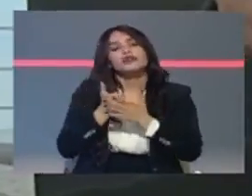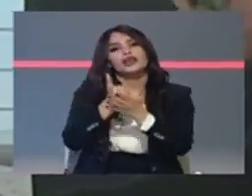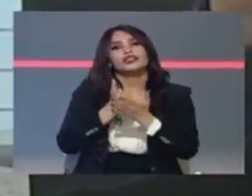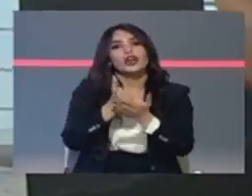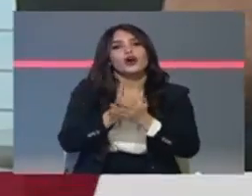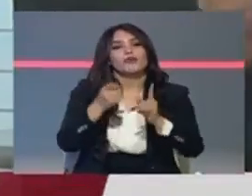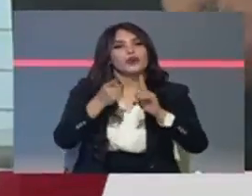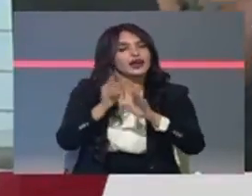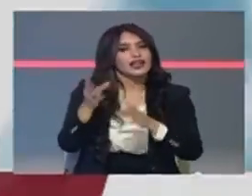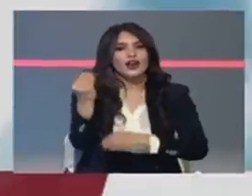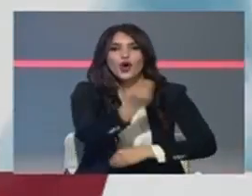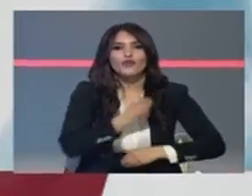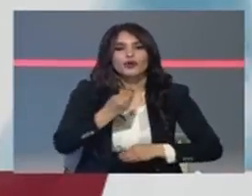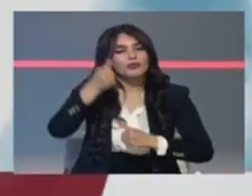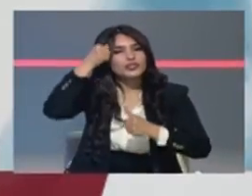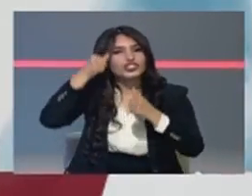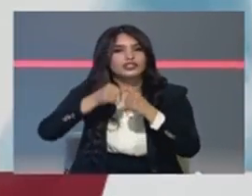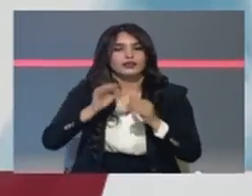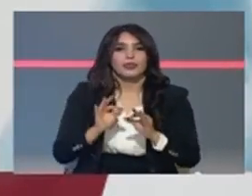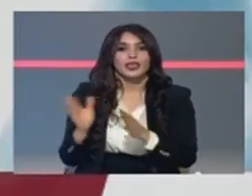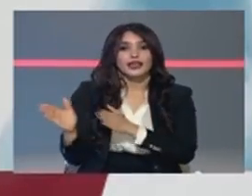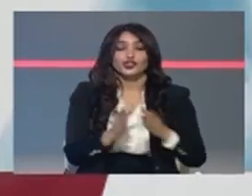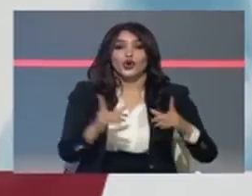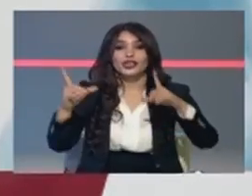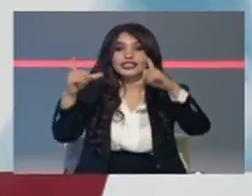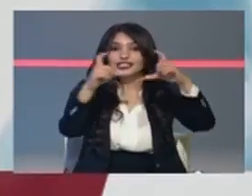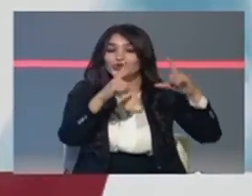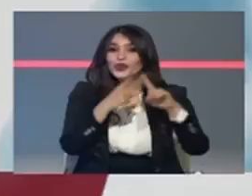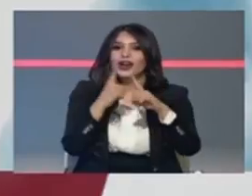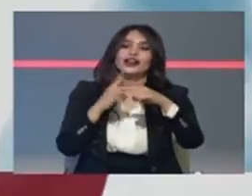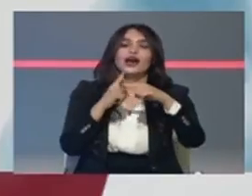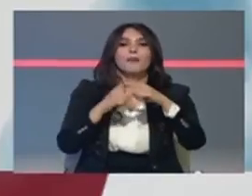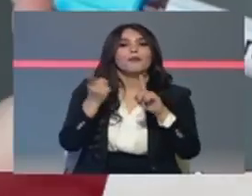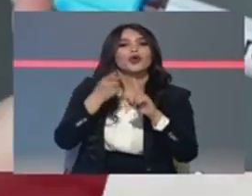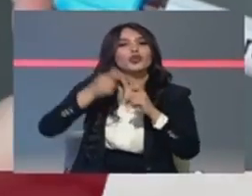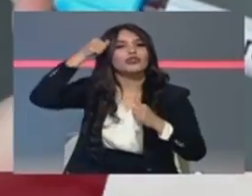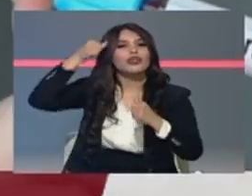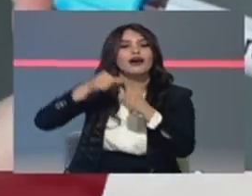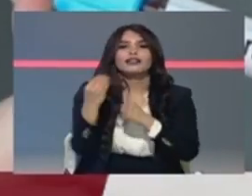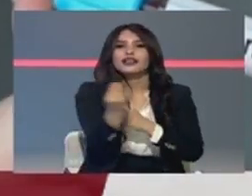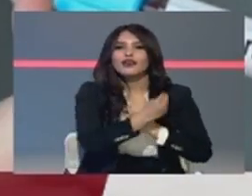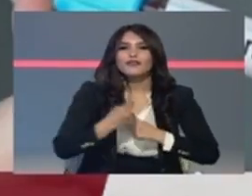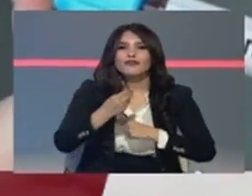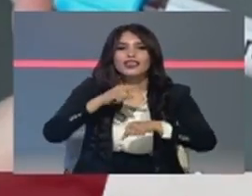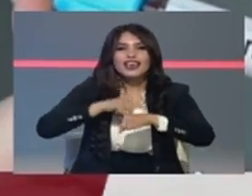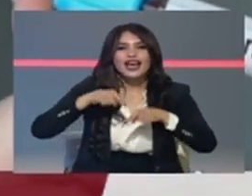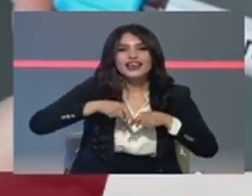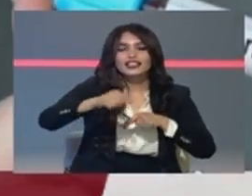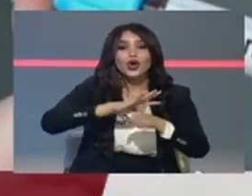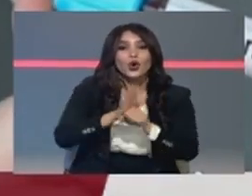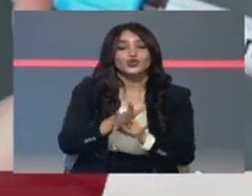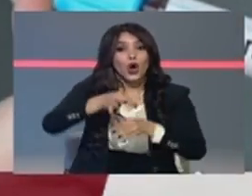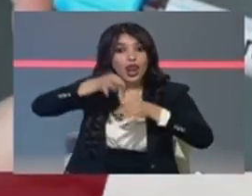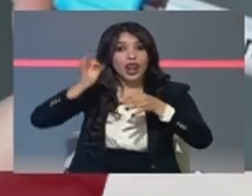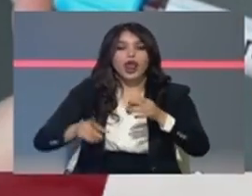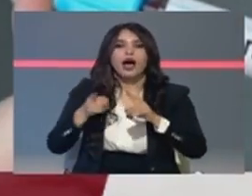وهذا هو اللي باش يرسخ في اذهانهم. هذه الصور الإيجابية التي يجب ترسيخها لدى الأطفال زمن الكورونا قد تكون الحل في